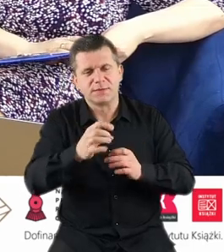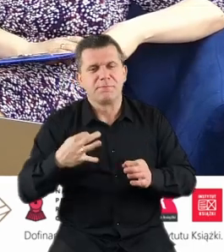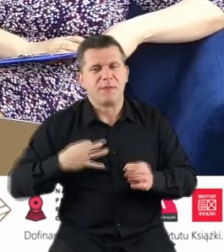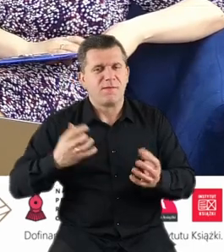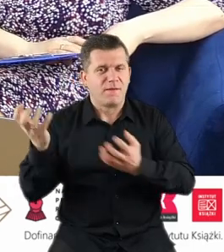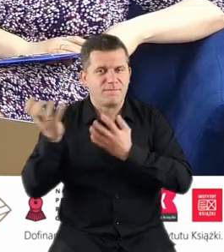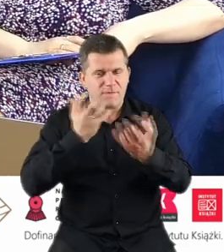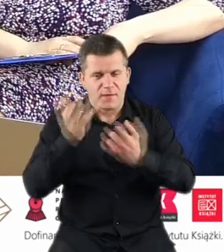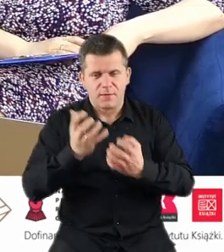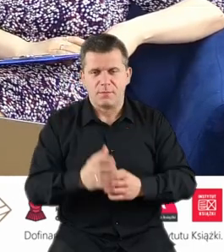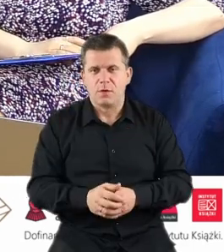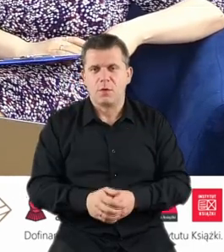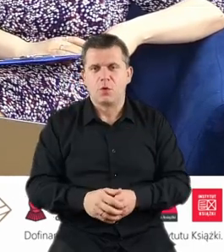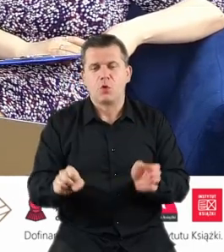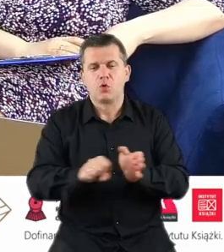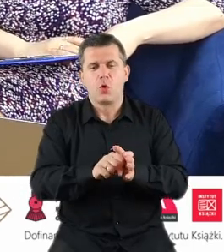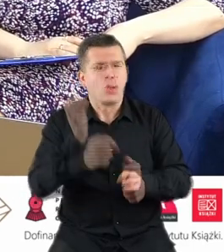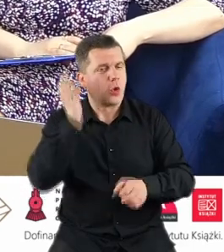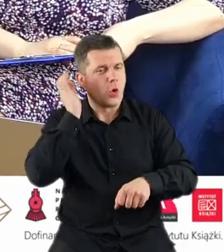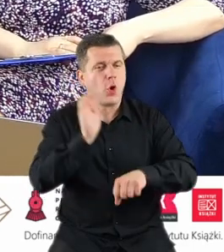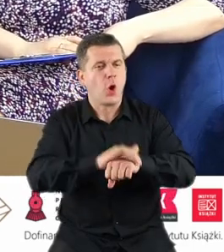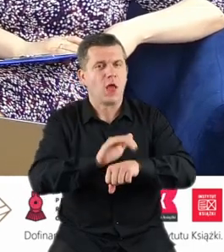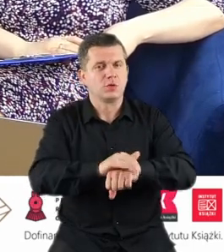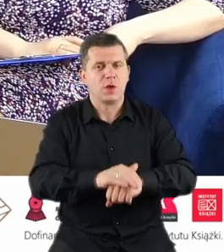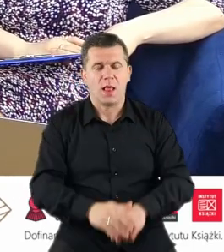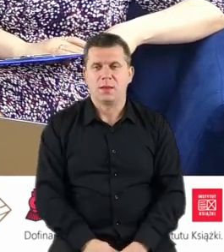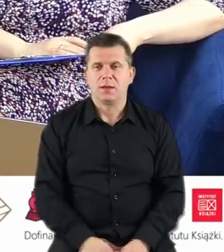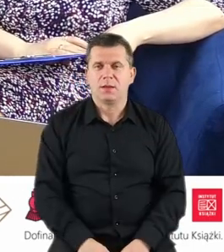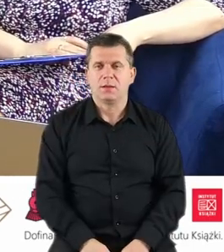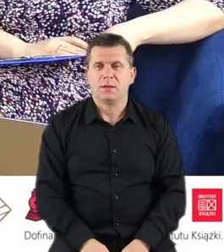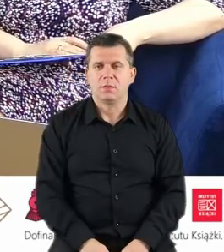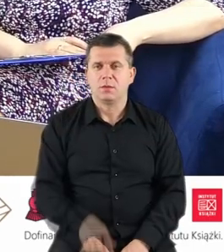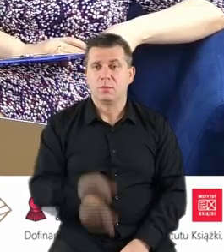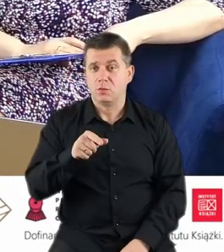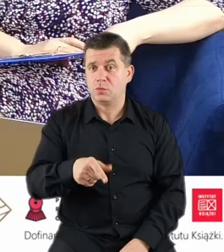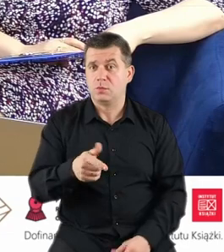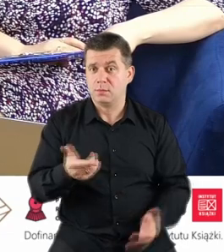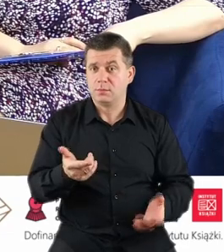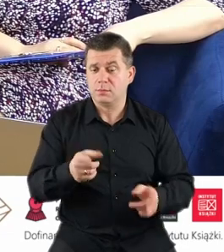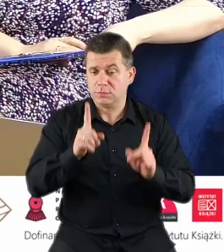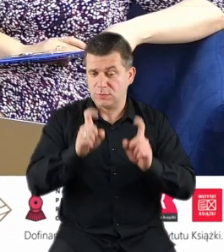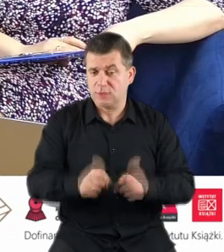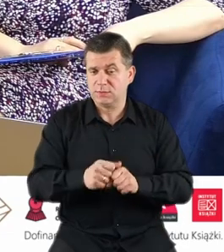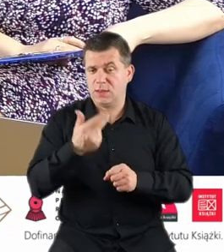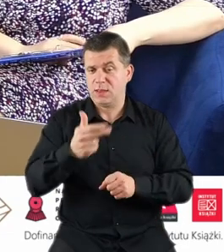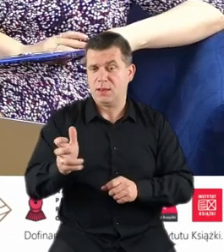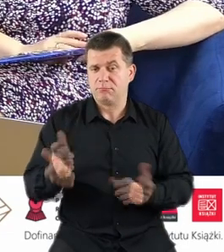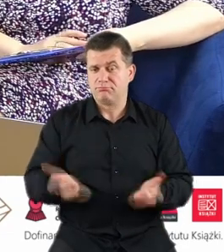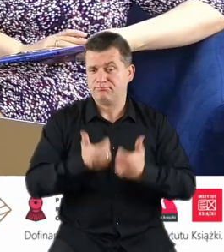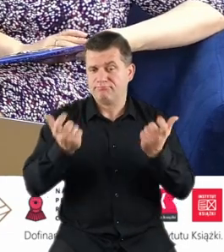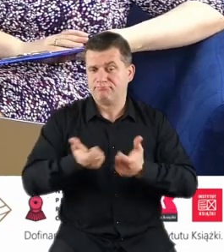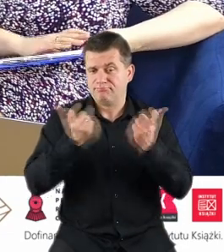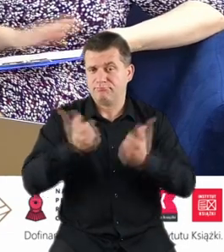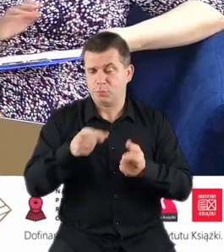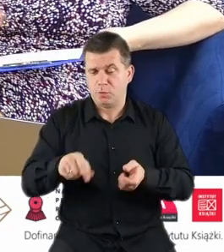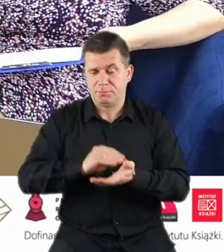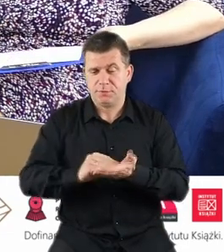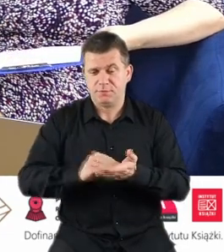prywatne wiadomości do koleżanki. I no i tu się zaczyna to ogólne niebezpieczeństwo opisane w